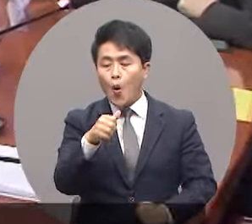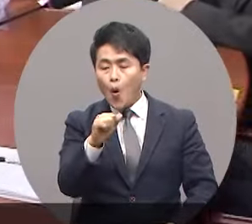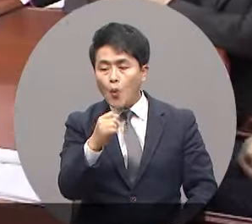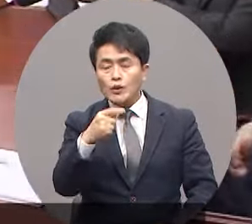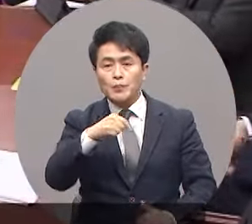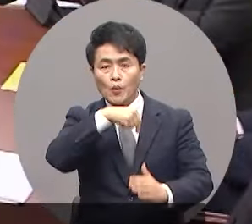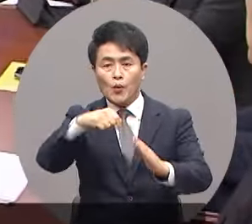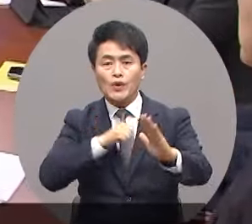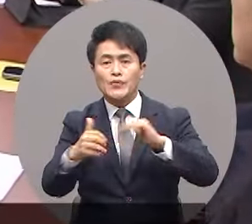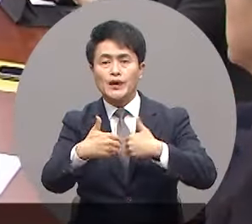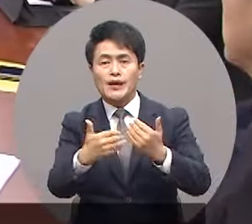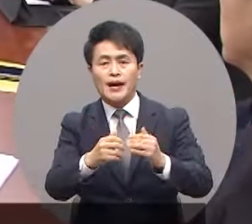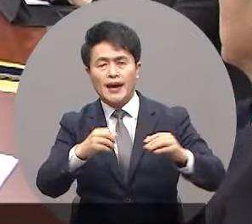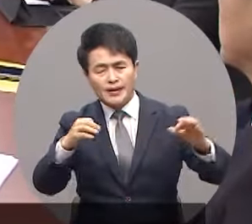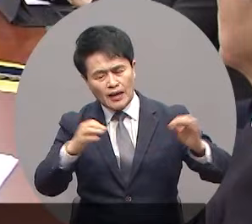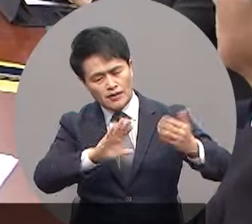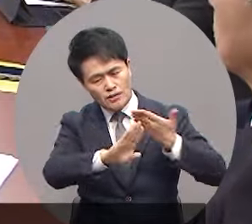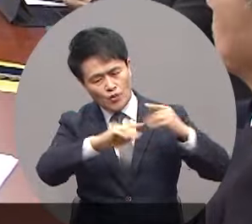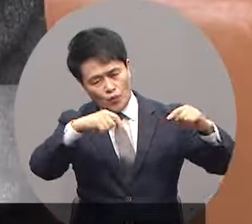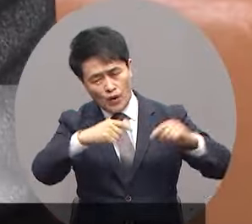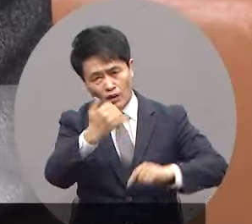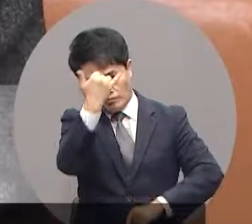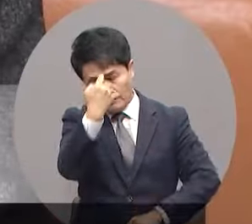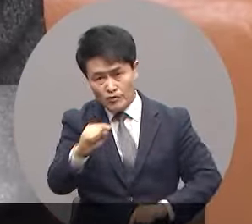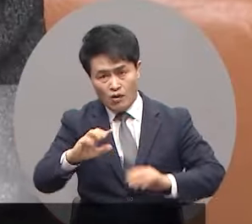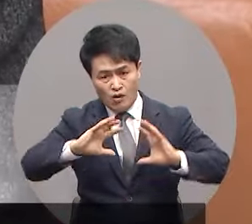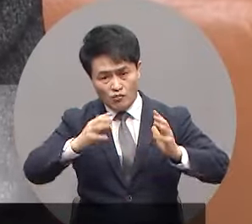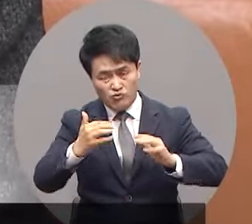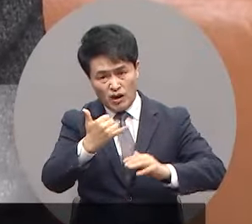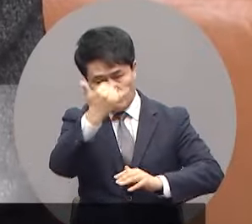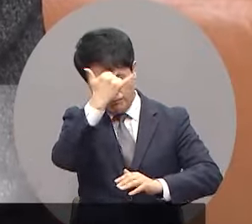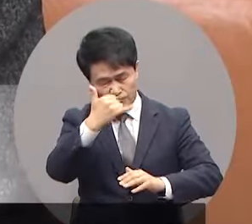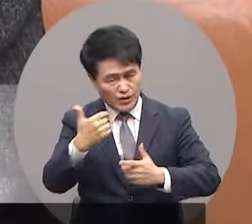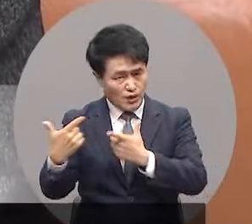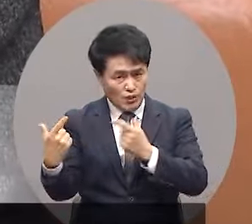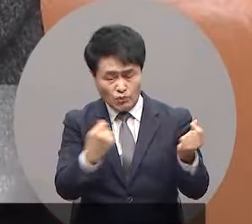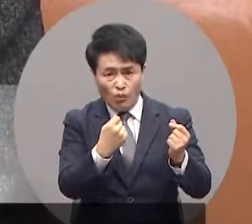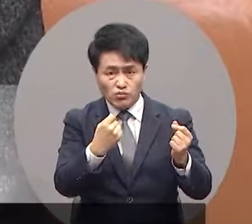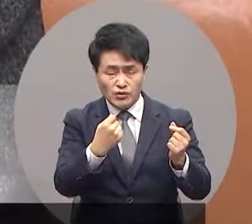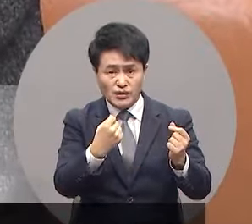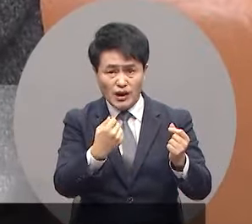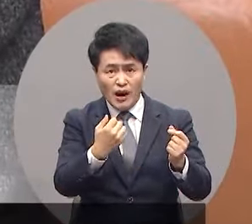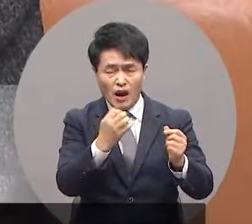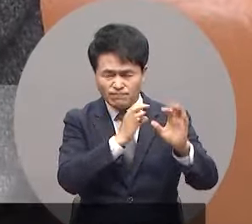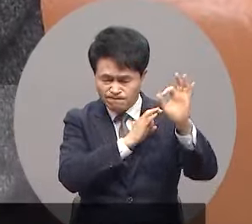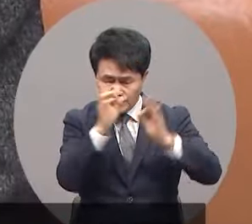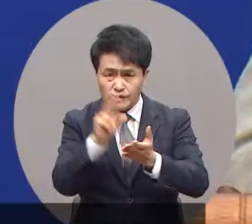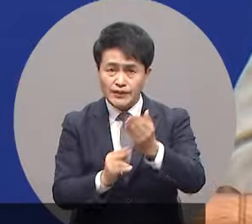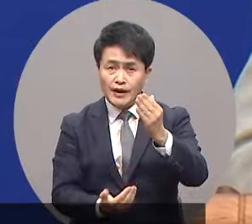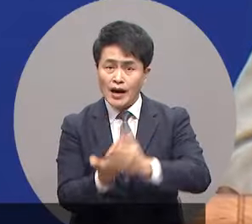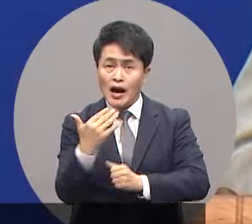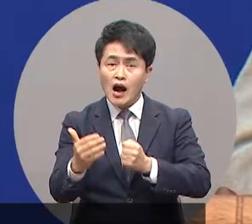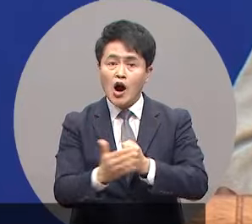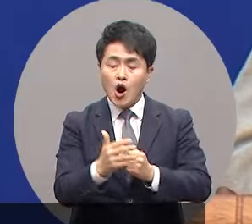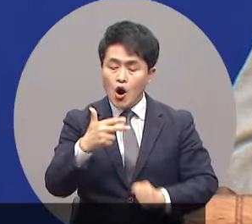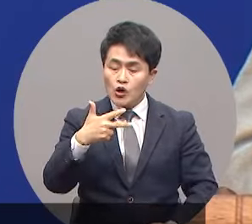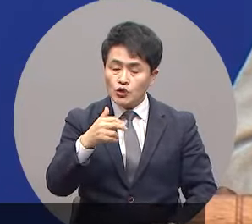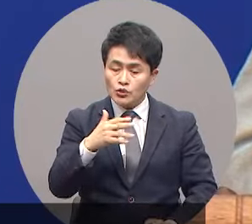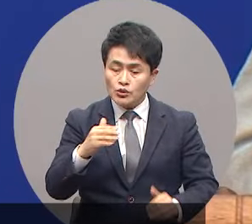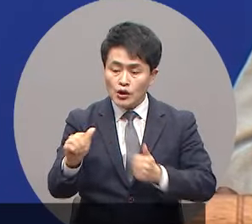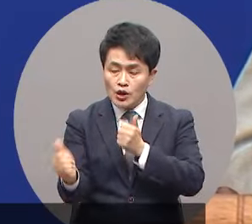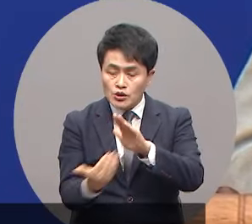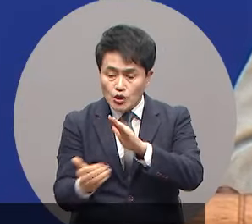원내대표는 단순히 외교적 결례일 뿐 아니라 국격과 품격을 동시에 떨어뜨리는 일이라 했고, 정청래